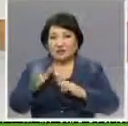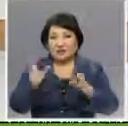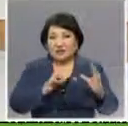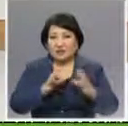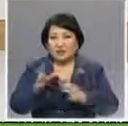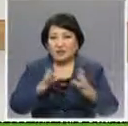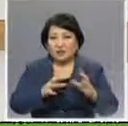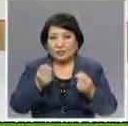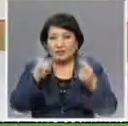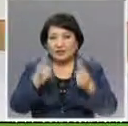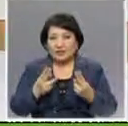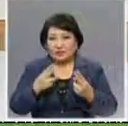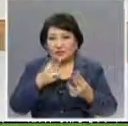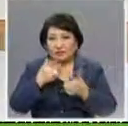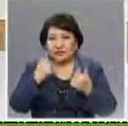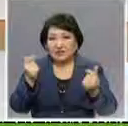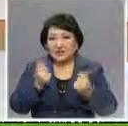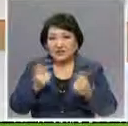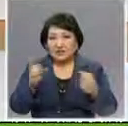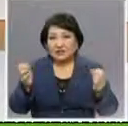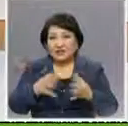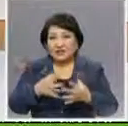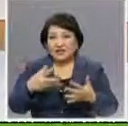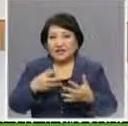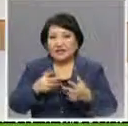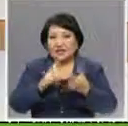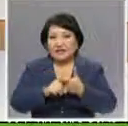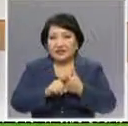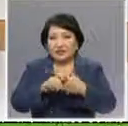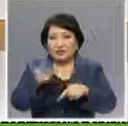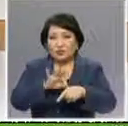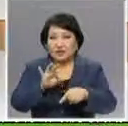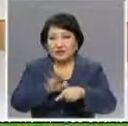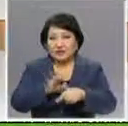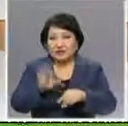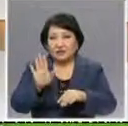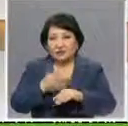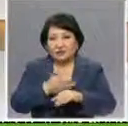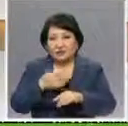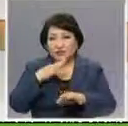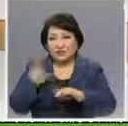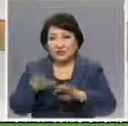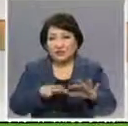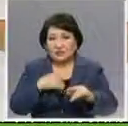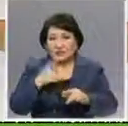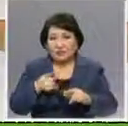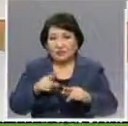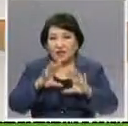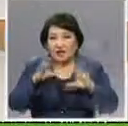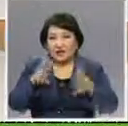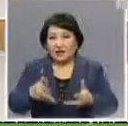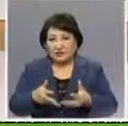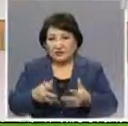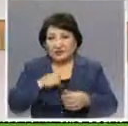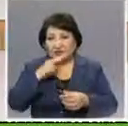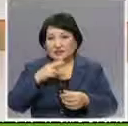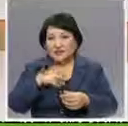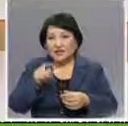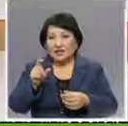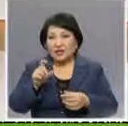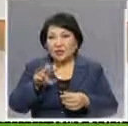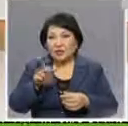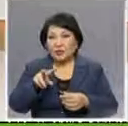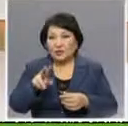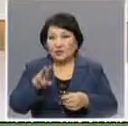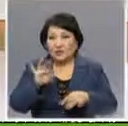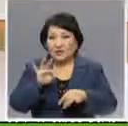мамандары мәлімдеді. Жиында инфекциялық аурулардың алдын алу шаралары тілге тиек етілді. Тіпті әлем назары ауып отырған Эбола безгегін